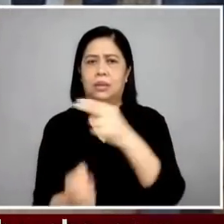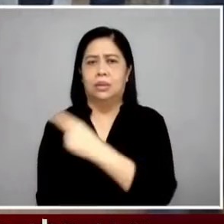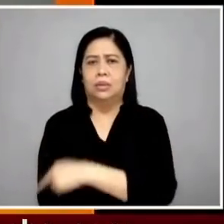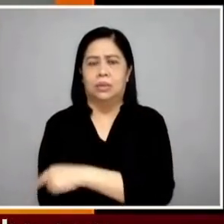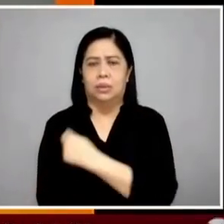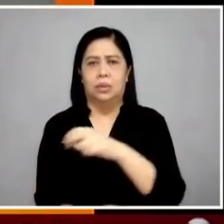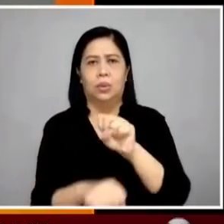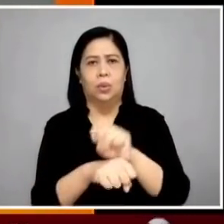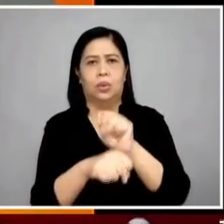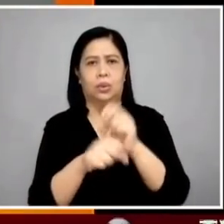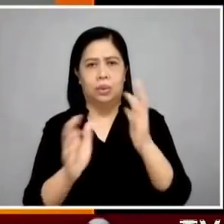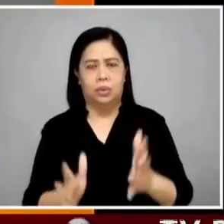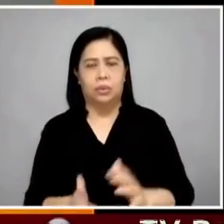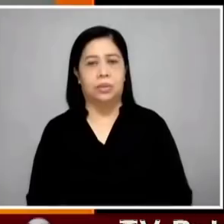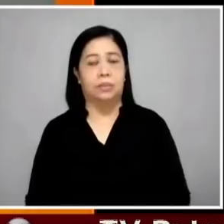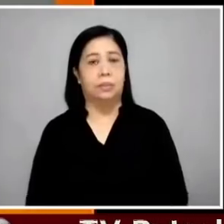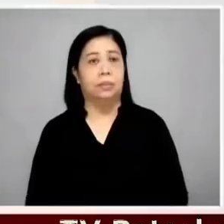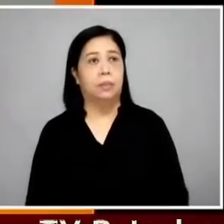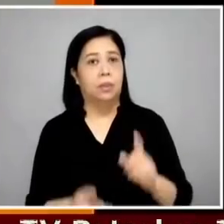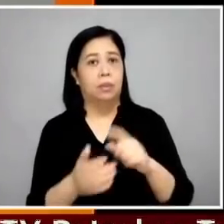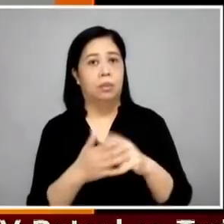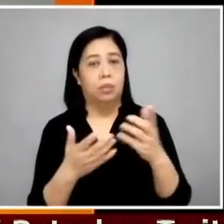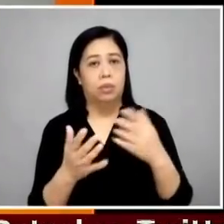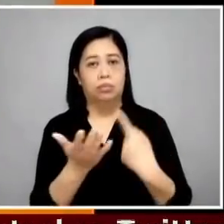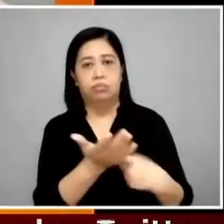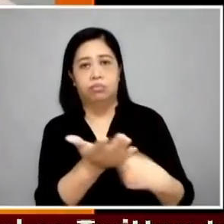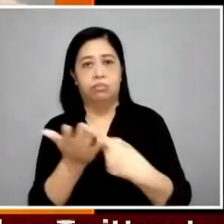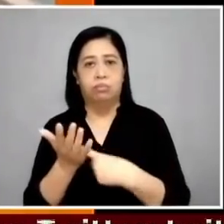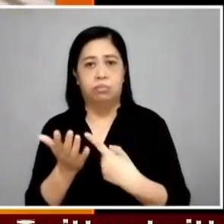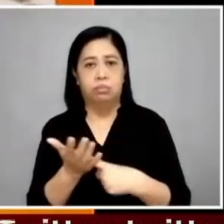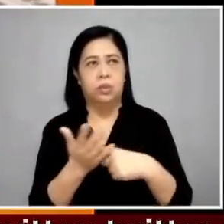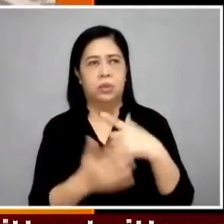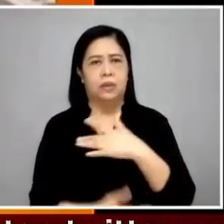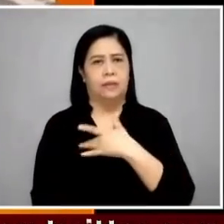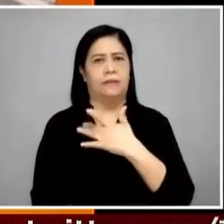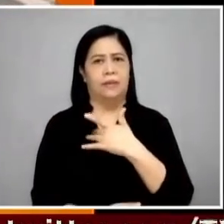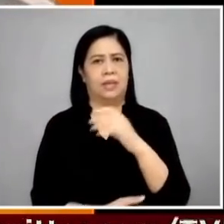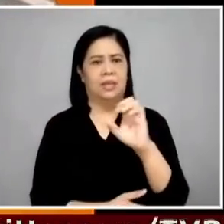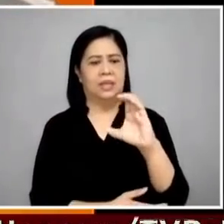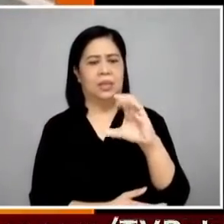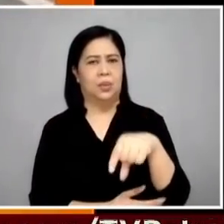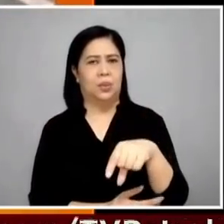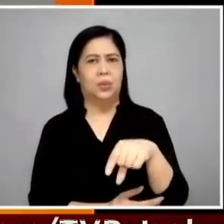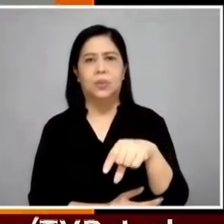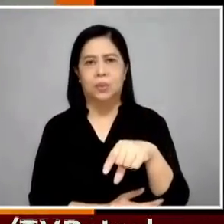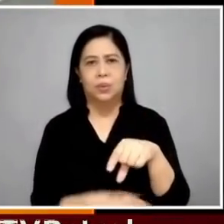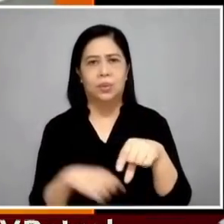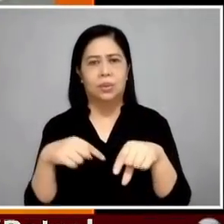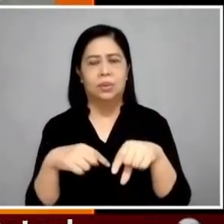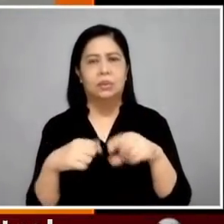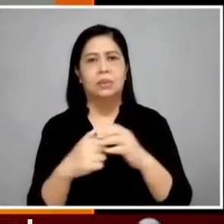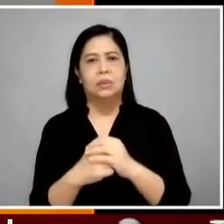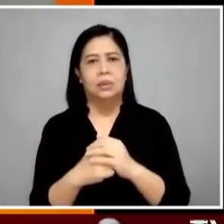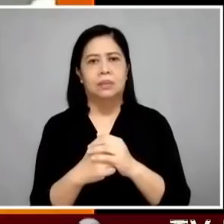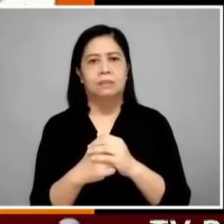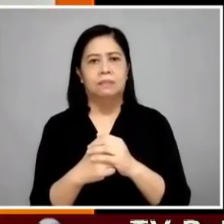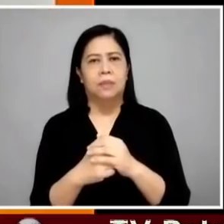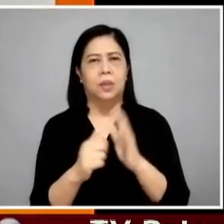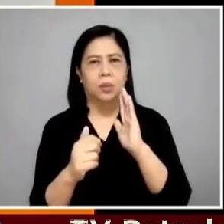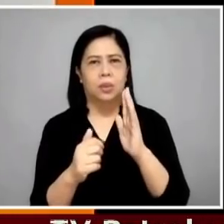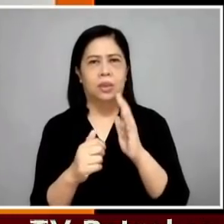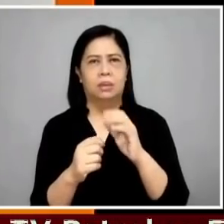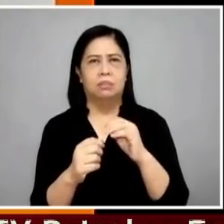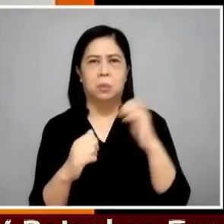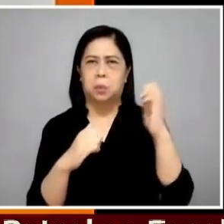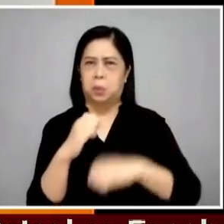workers. Upon re-deliberation, we felt that ECQ, Enhanced Community Quarantine, will be too harsh